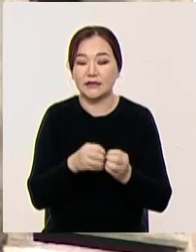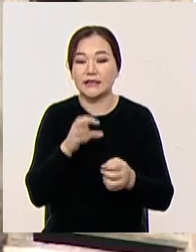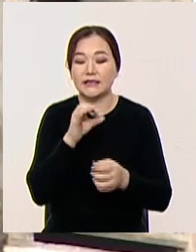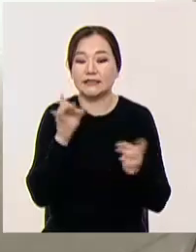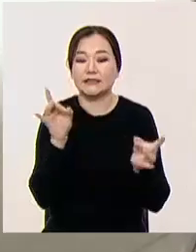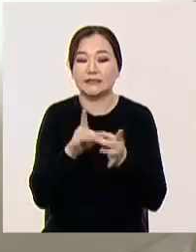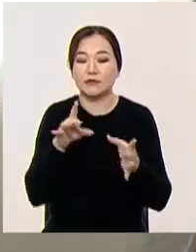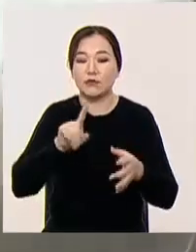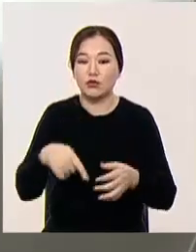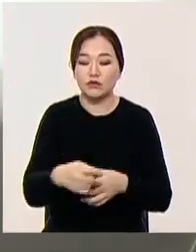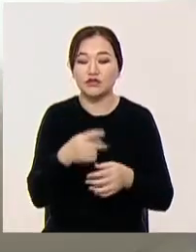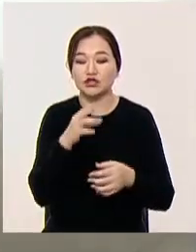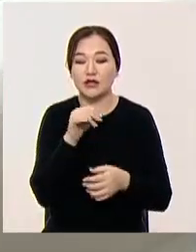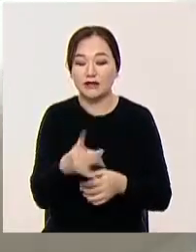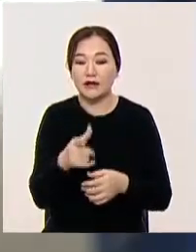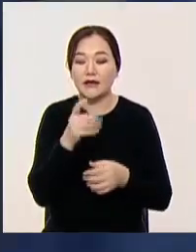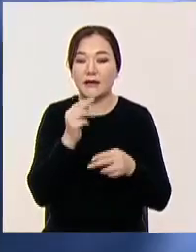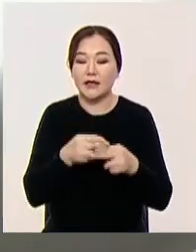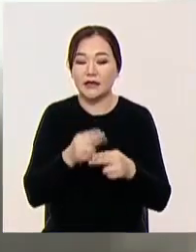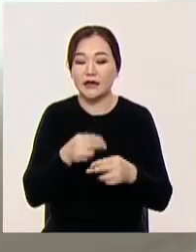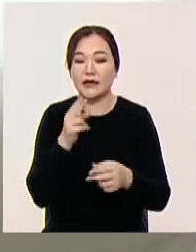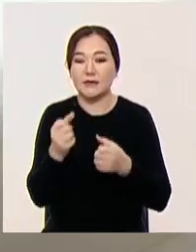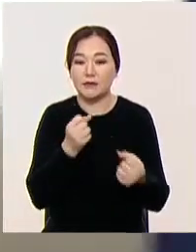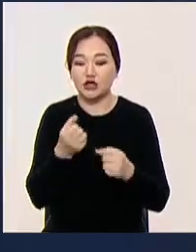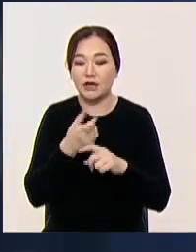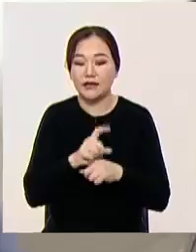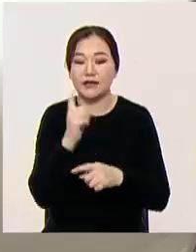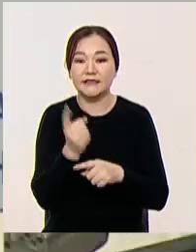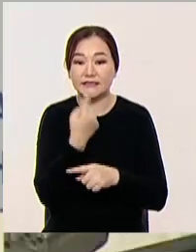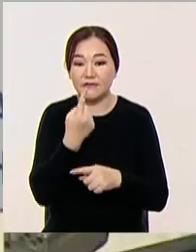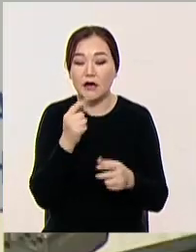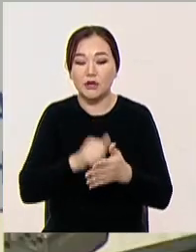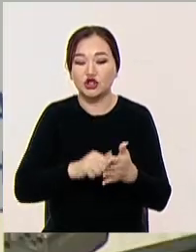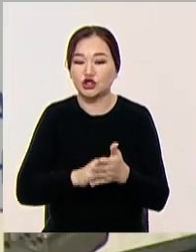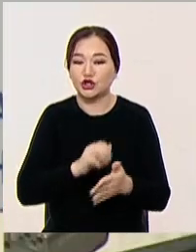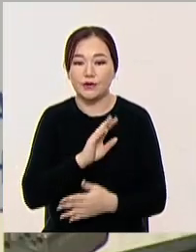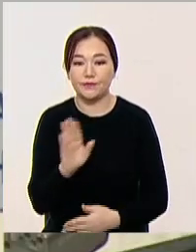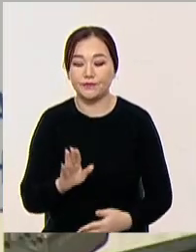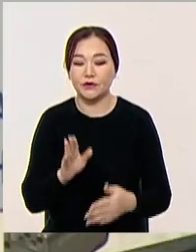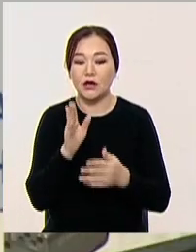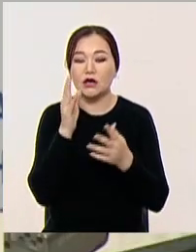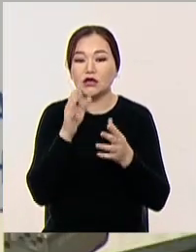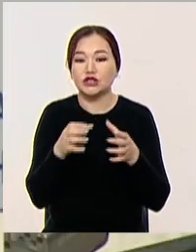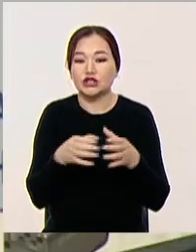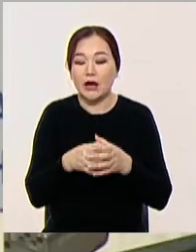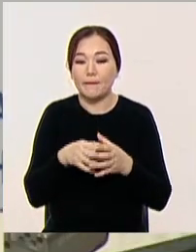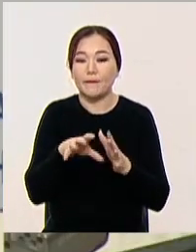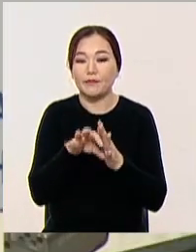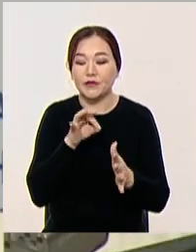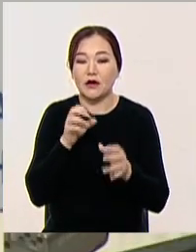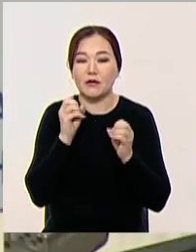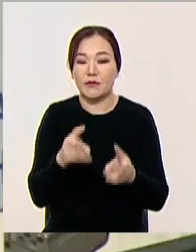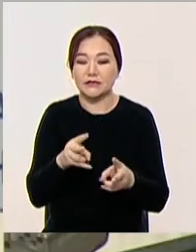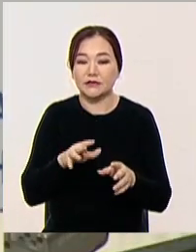трения буровой штанги об элементы металлического крепежа. Но это не единственная причина. Штат службы прогноза выброса